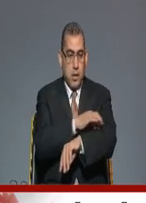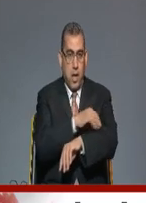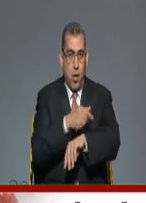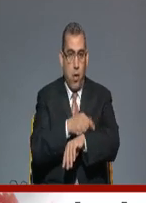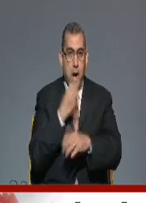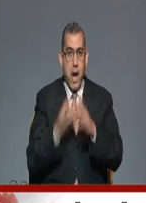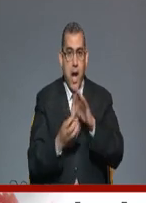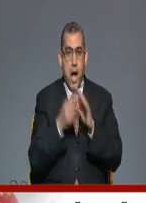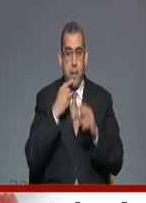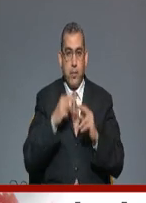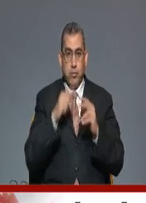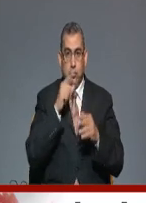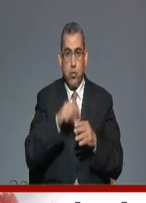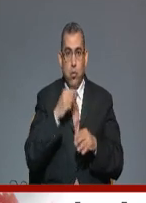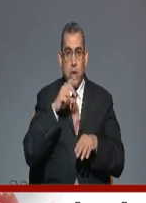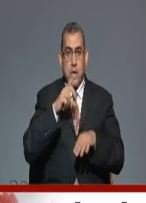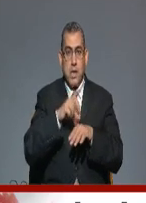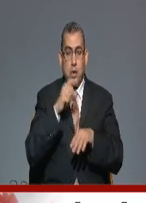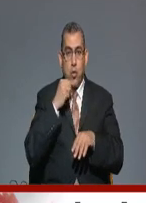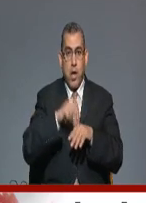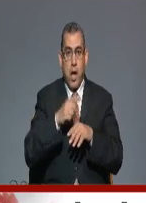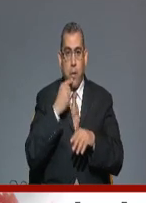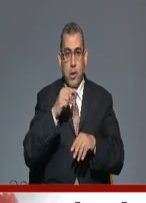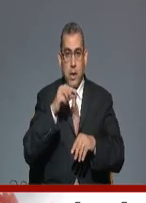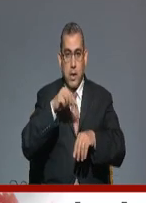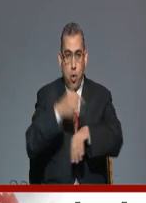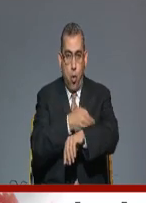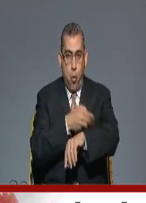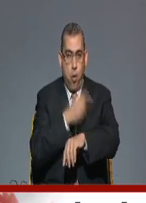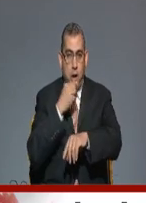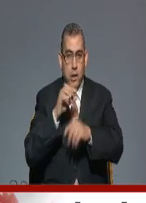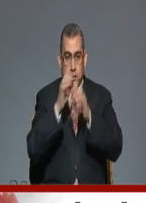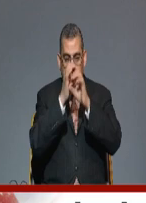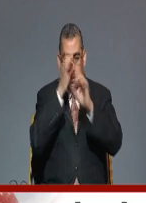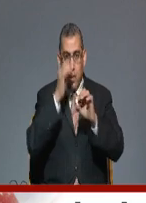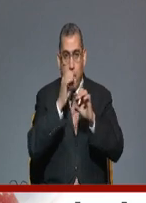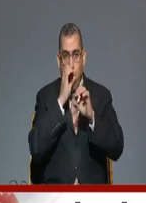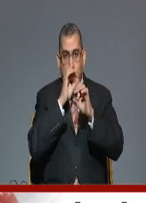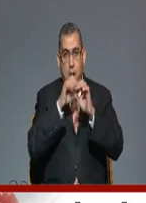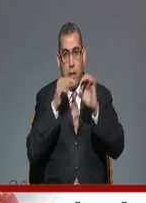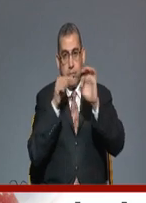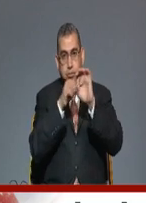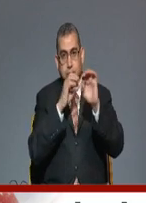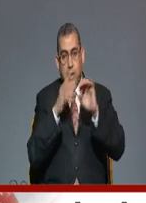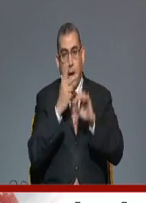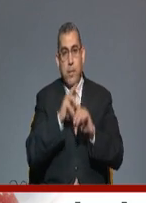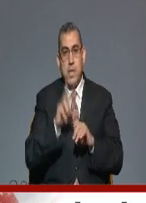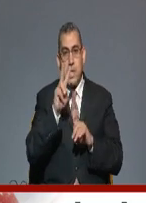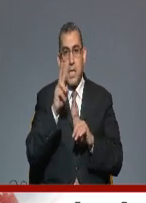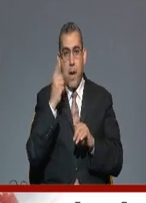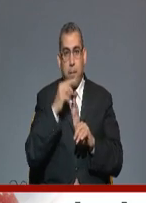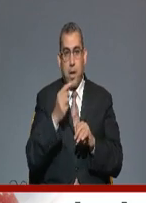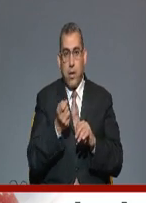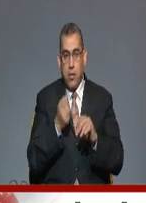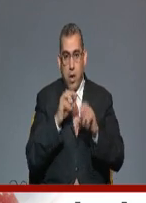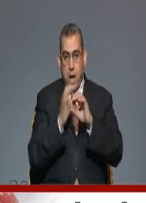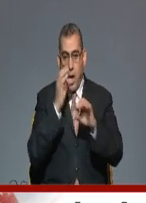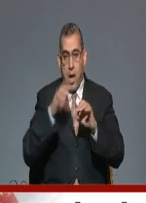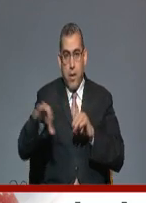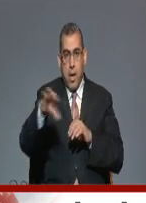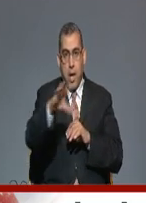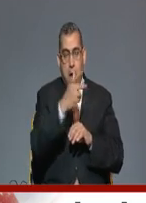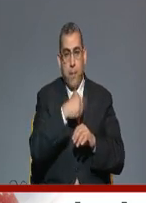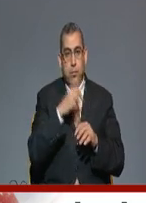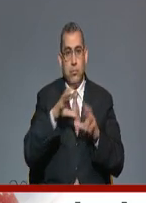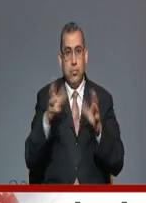الجامعي. وحدة زرع النخاع بمستشفى المواساة الجامعي بتتكون من 7 كبسولات زرع النخاع